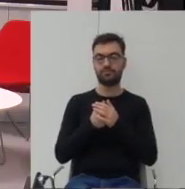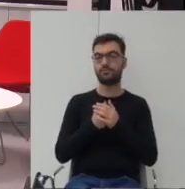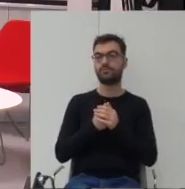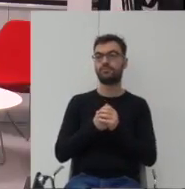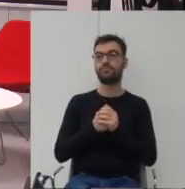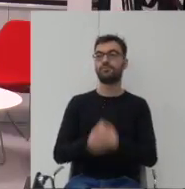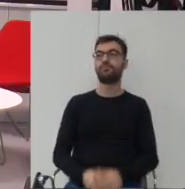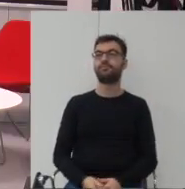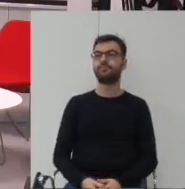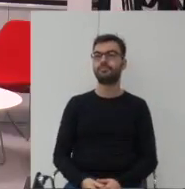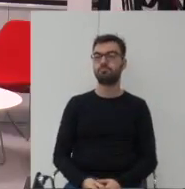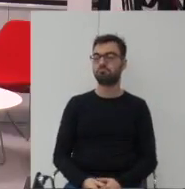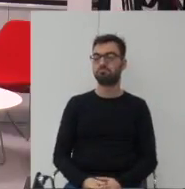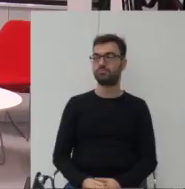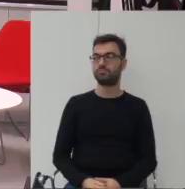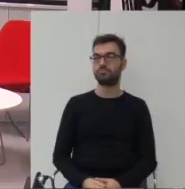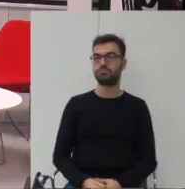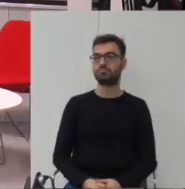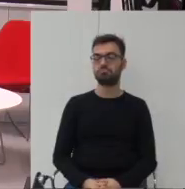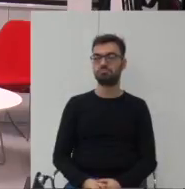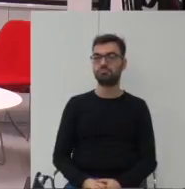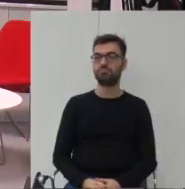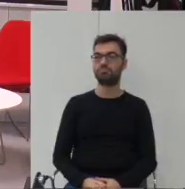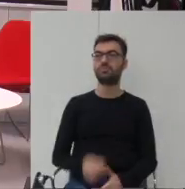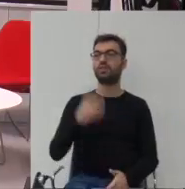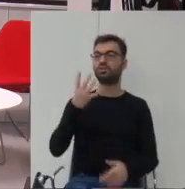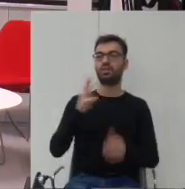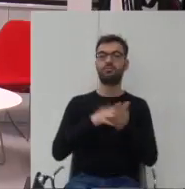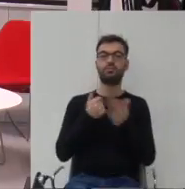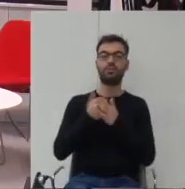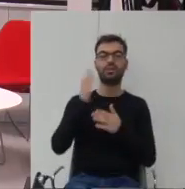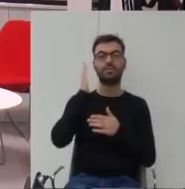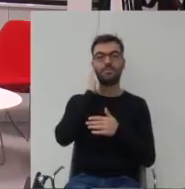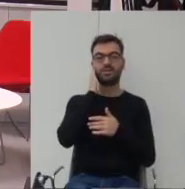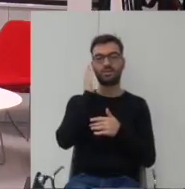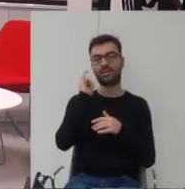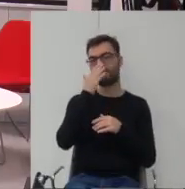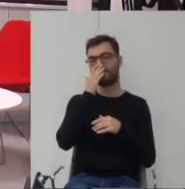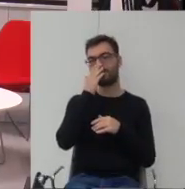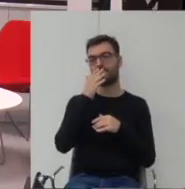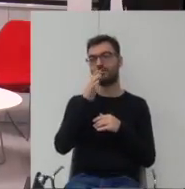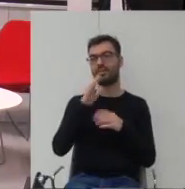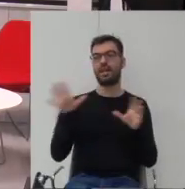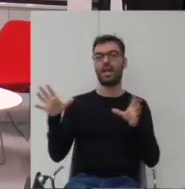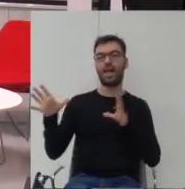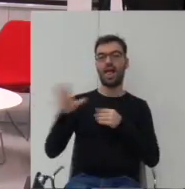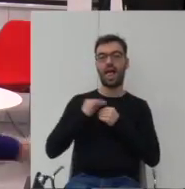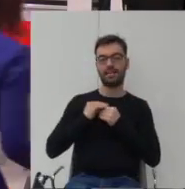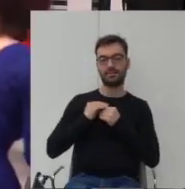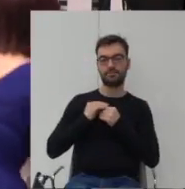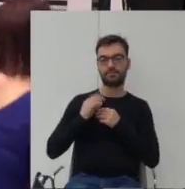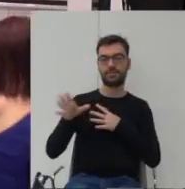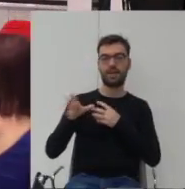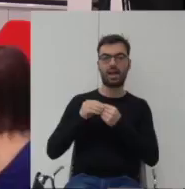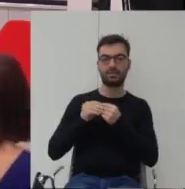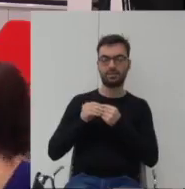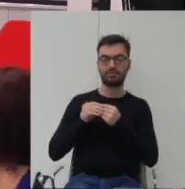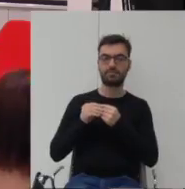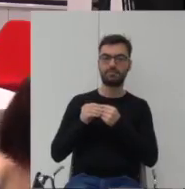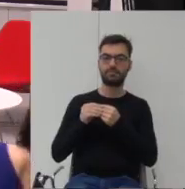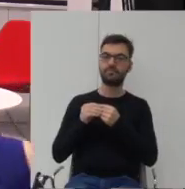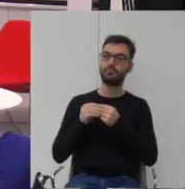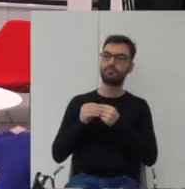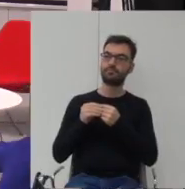czterech dotyczących takiego mieszkania razem,